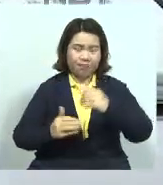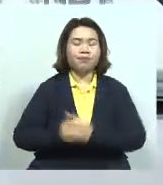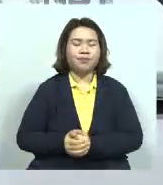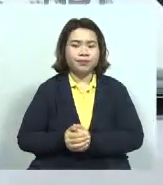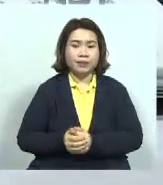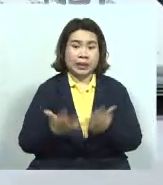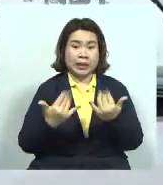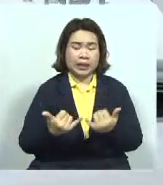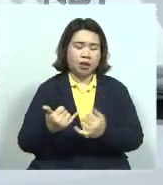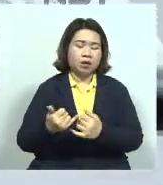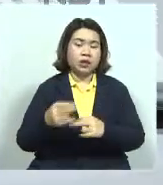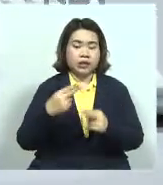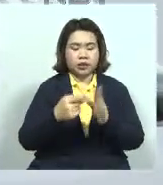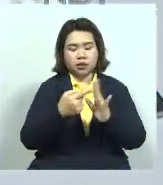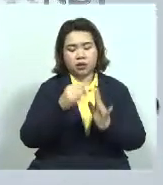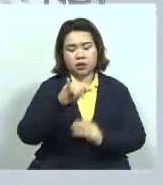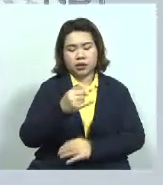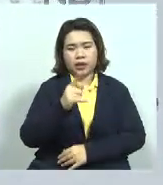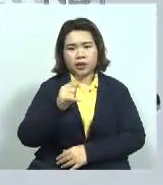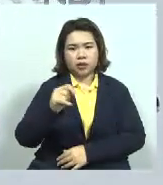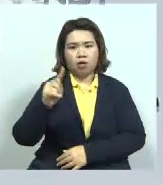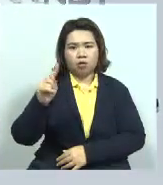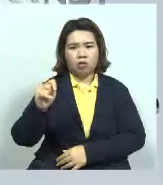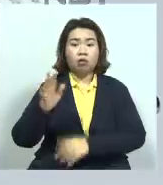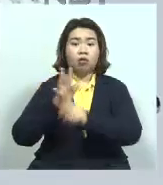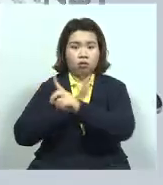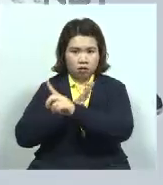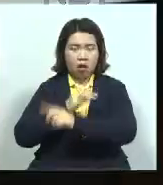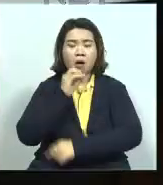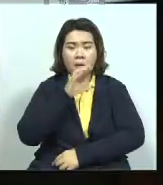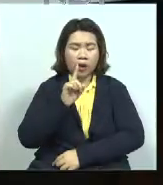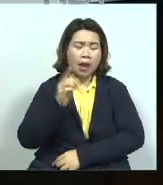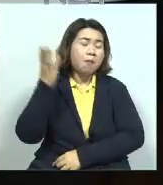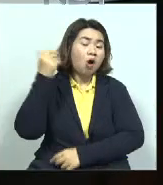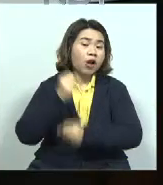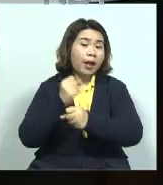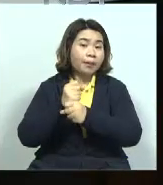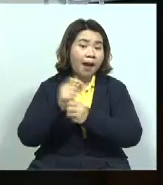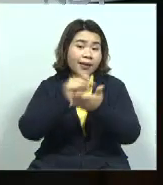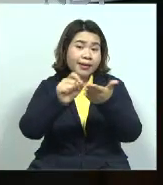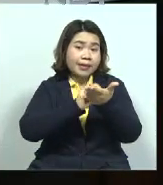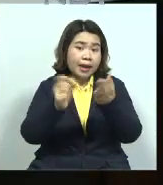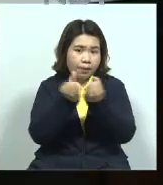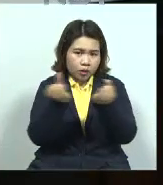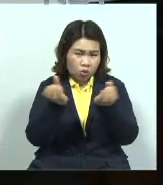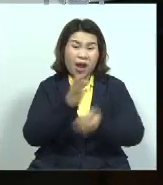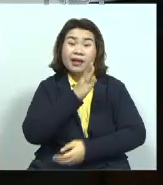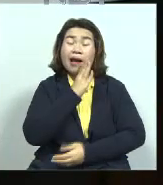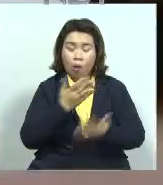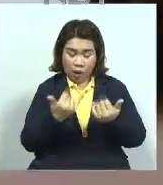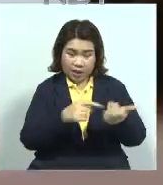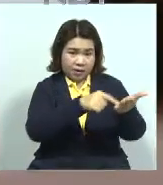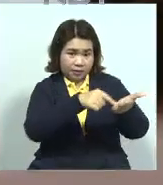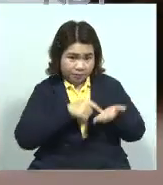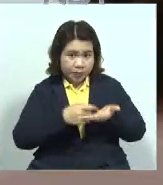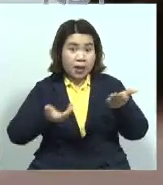ทนวนิกอดีตที่ปรึกษากรรมการร่างรัฐธรรมนูญก็ระบุว่าหากวันนี้ศาลรัฐธรรมนูญรับคำร้องของกกต.ไ